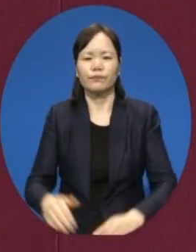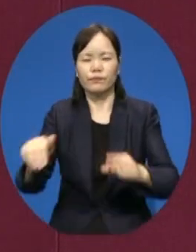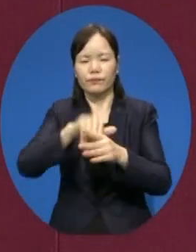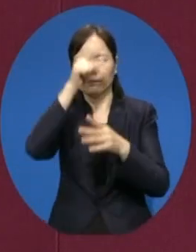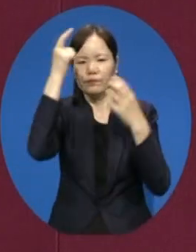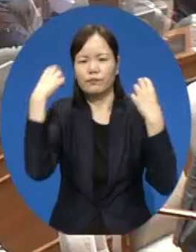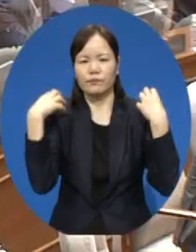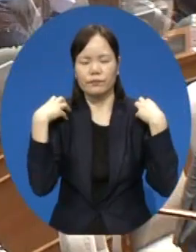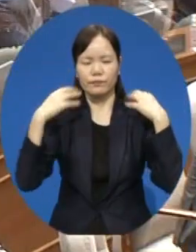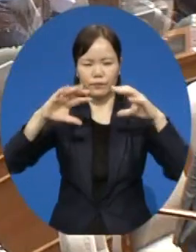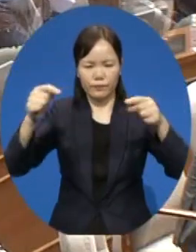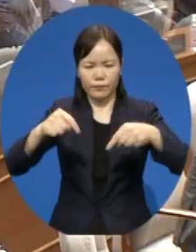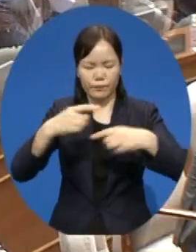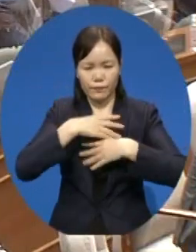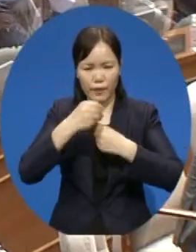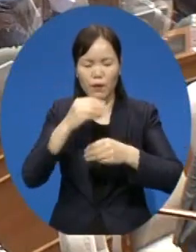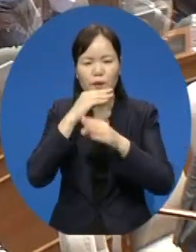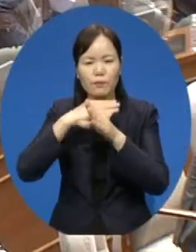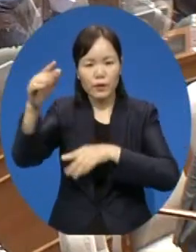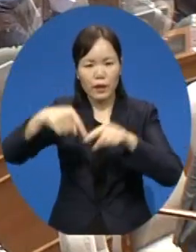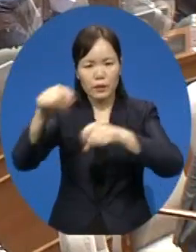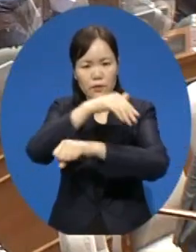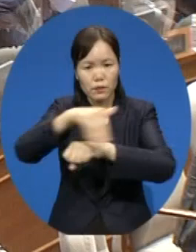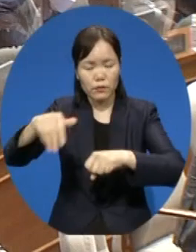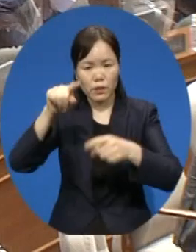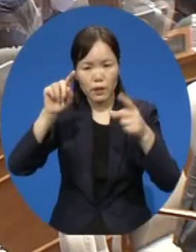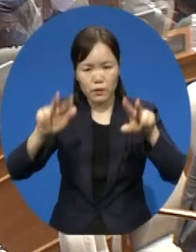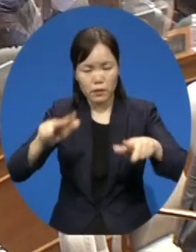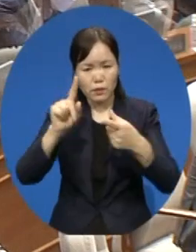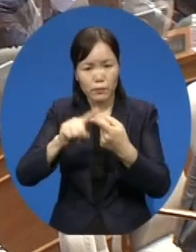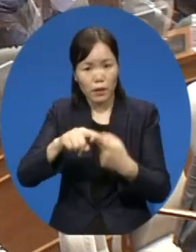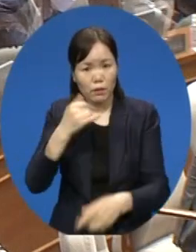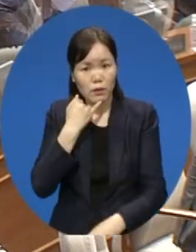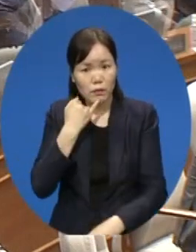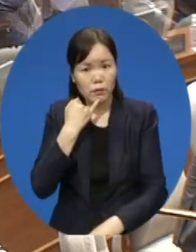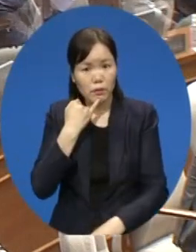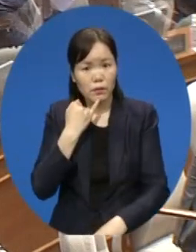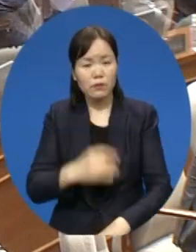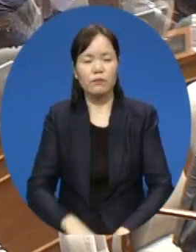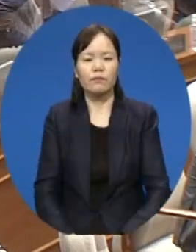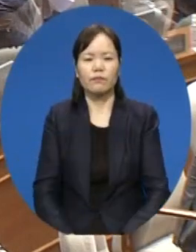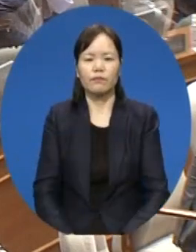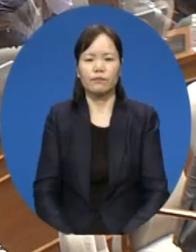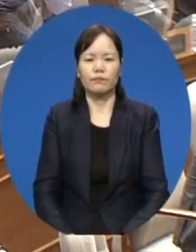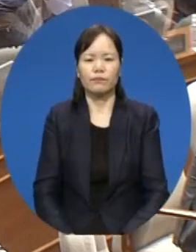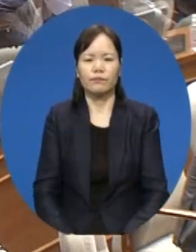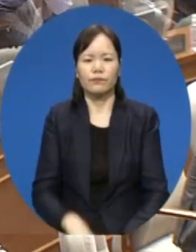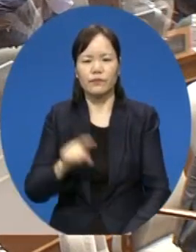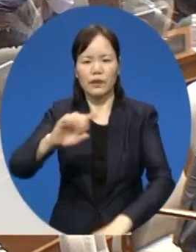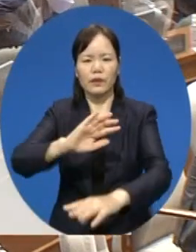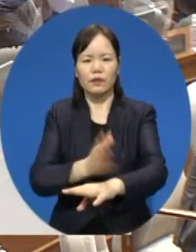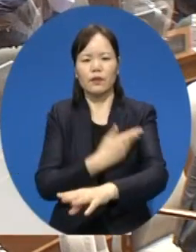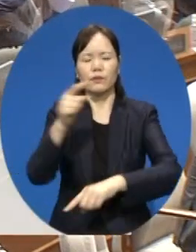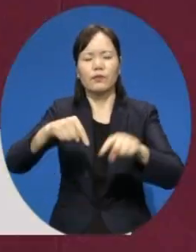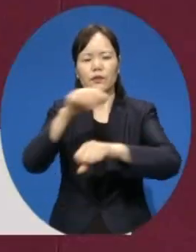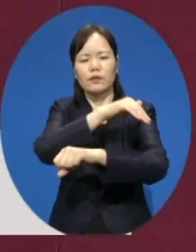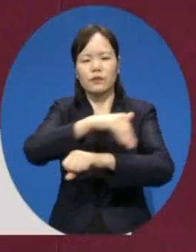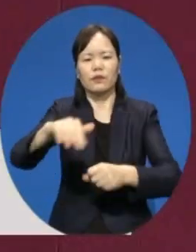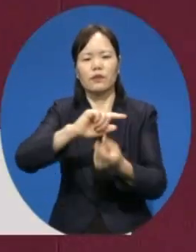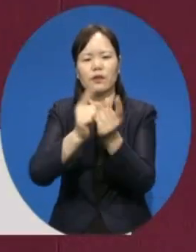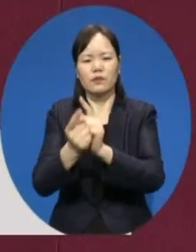문재인 정권의 외교 안보, 대북 정책 이대로 가도 되는 겁니까? 이 잘못된 정책을